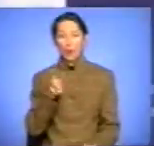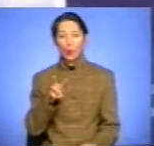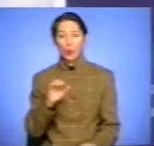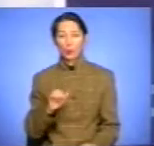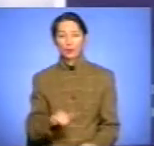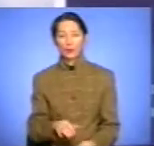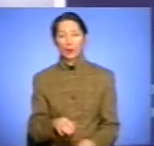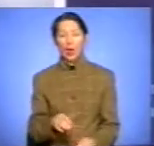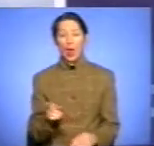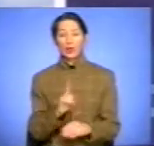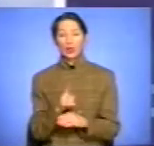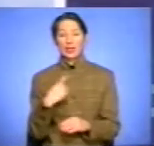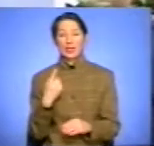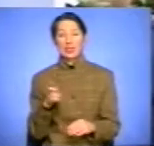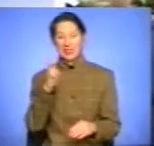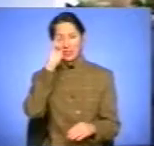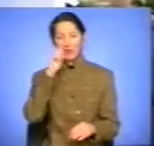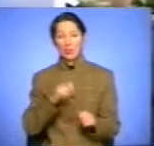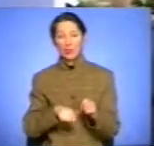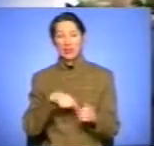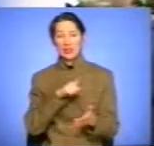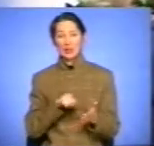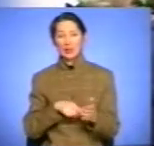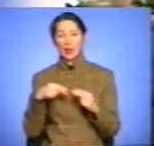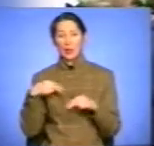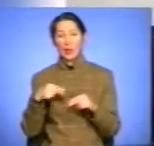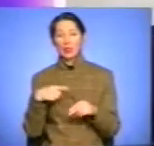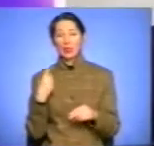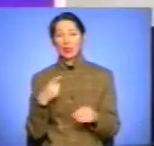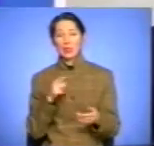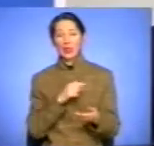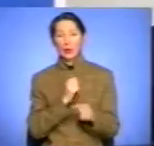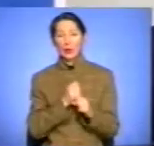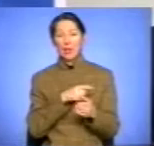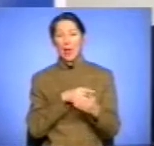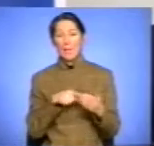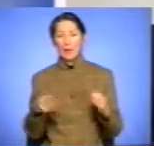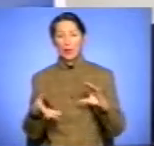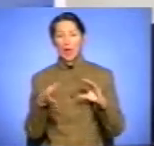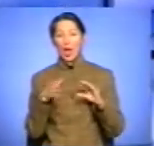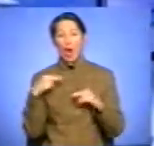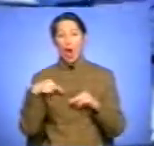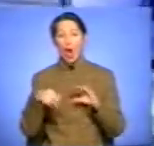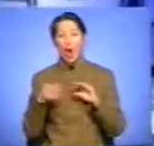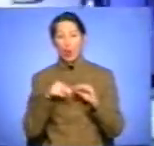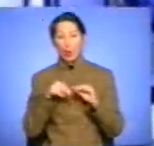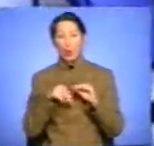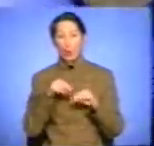у Тернопільській державній інспекції з питань праці в області підбили підсумки роботи за 2012 рік